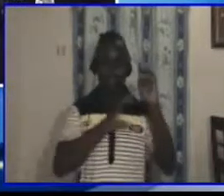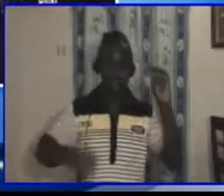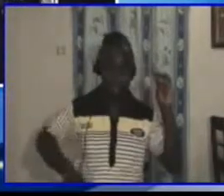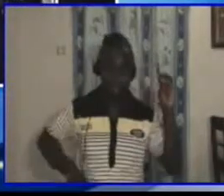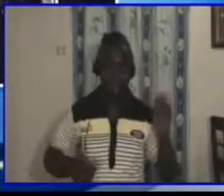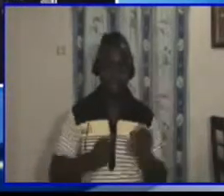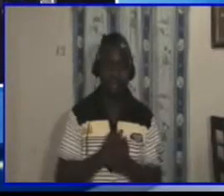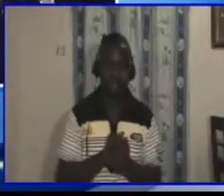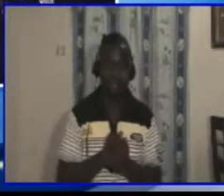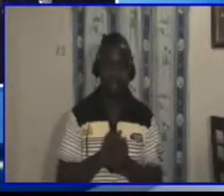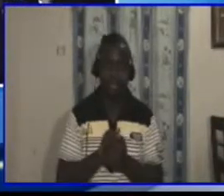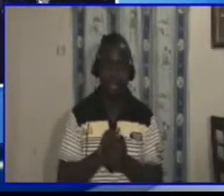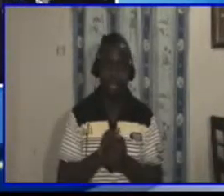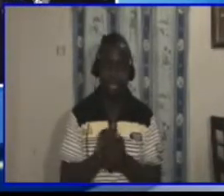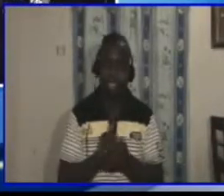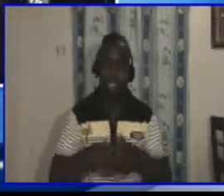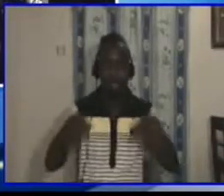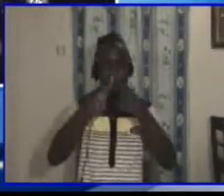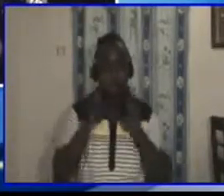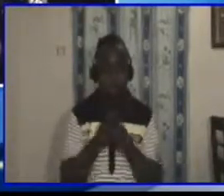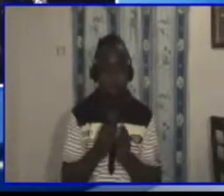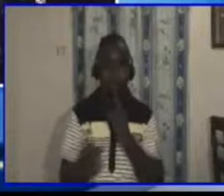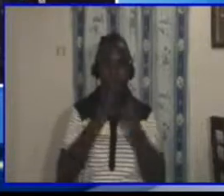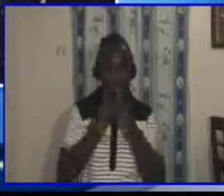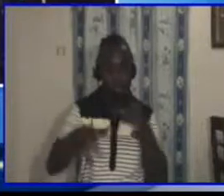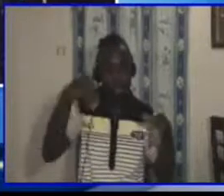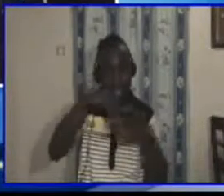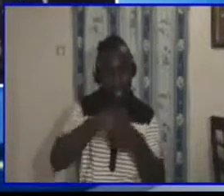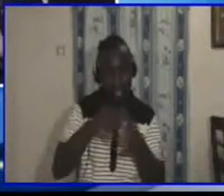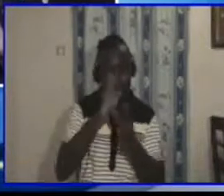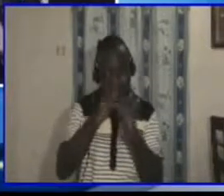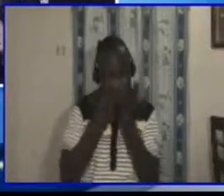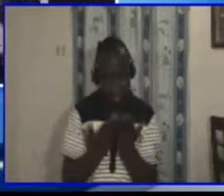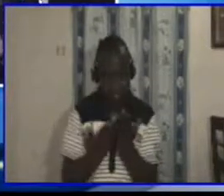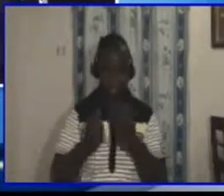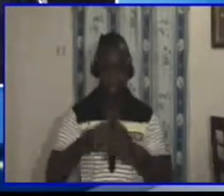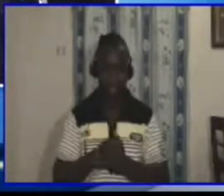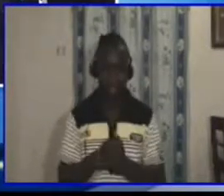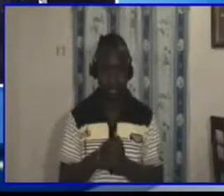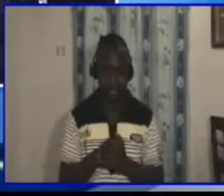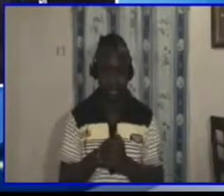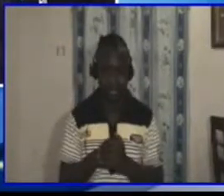ogni ministero che dio ha posto nel corpo di cristo